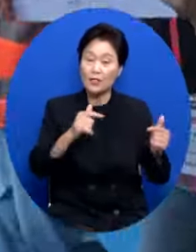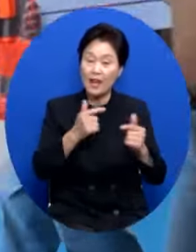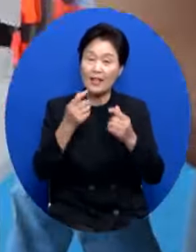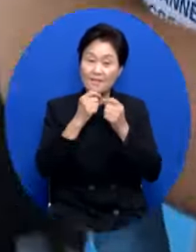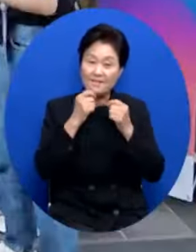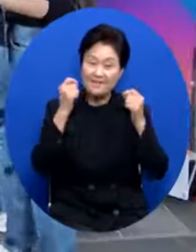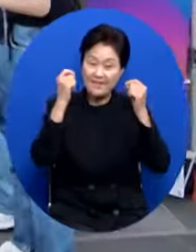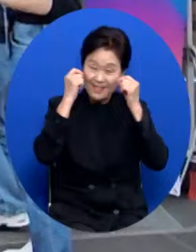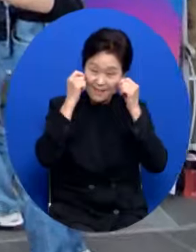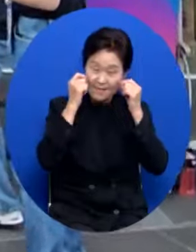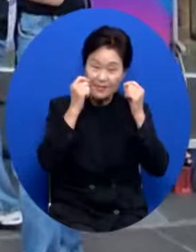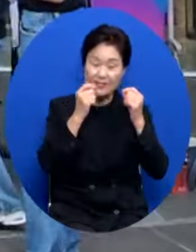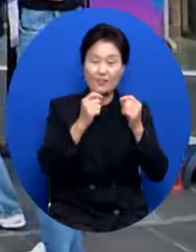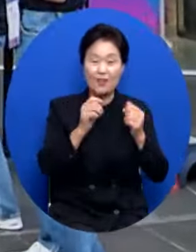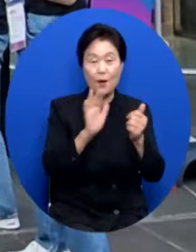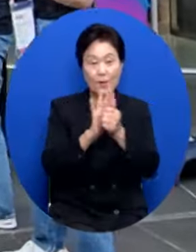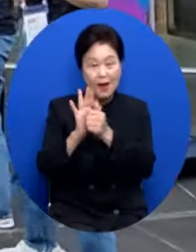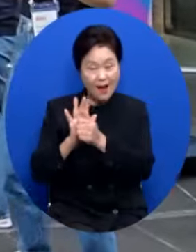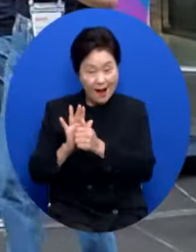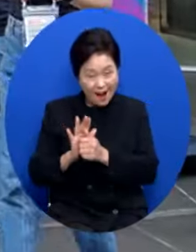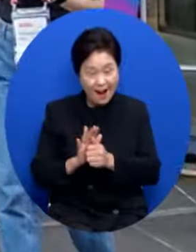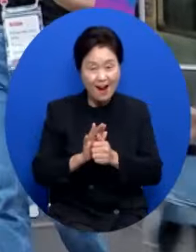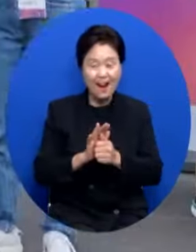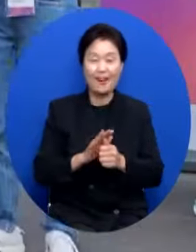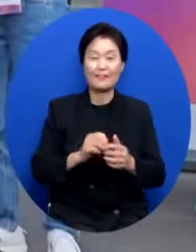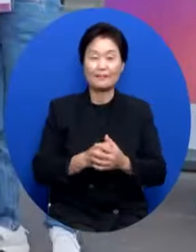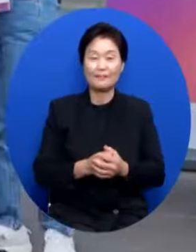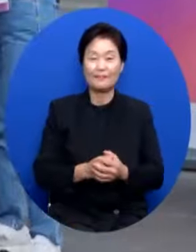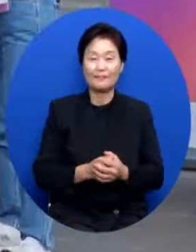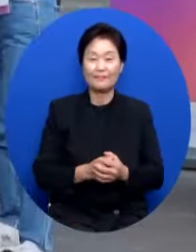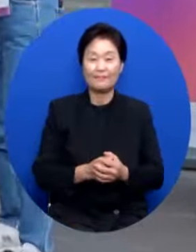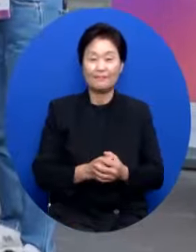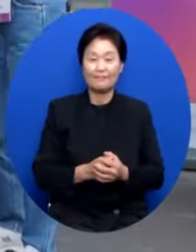미소로 맞이해 분위기를 한층 고조시켰습니다.